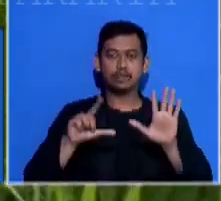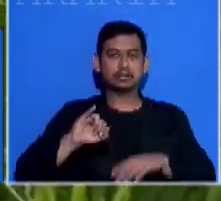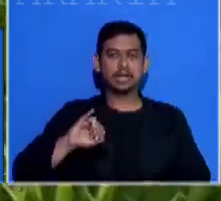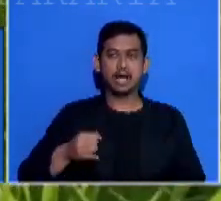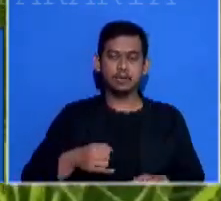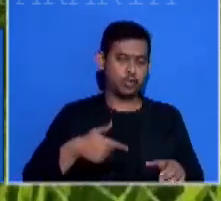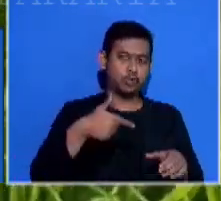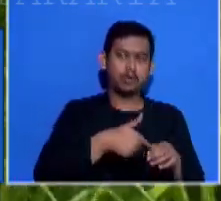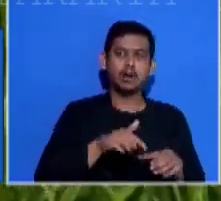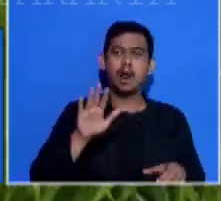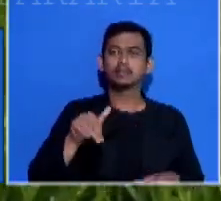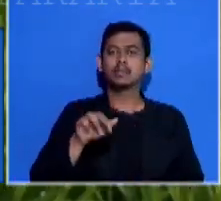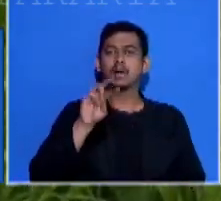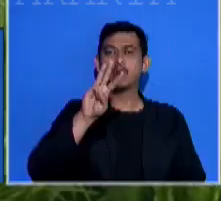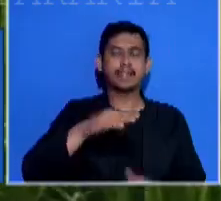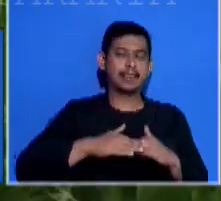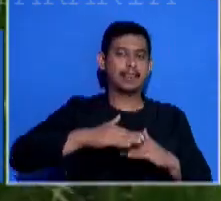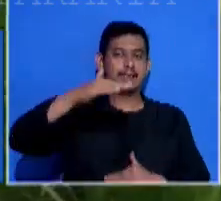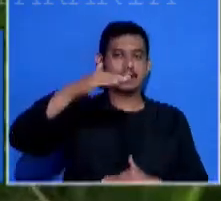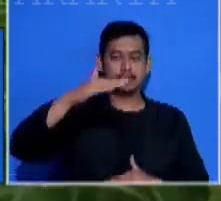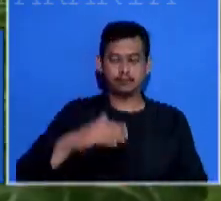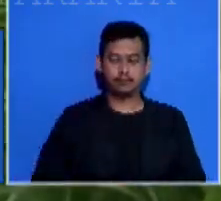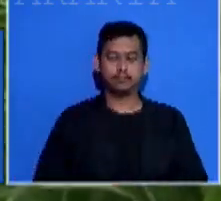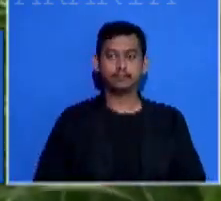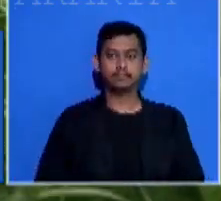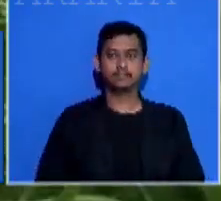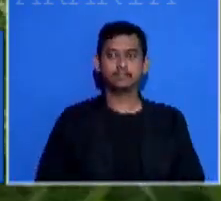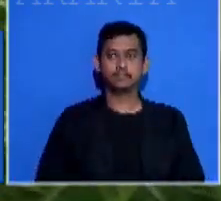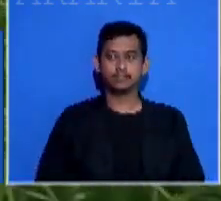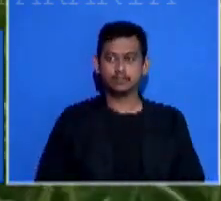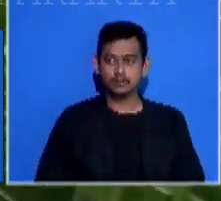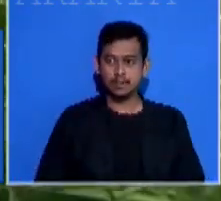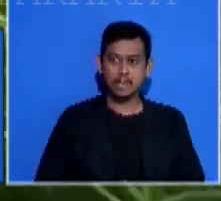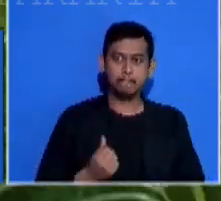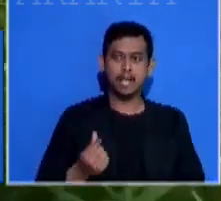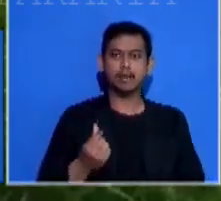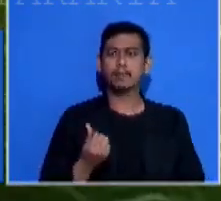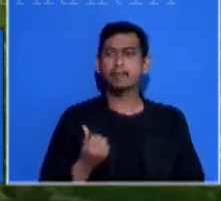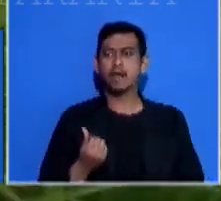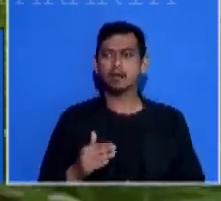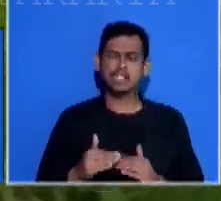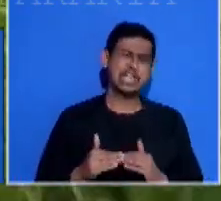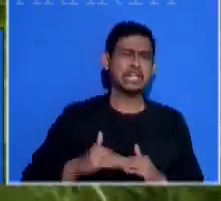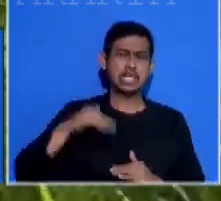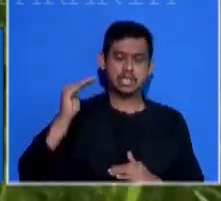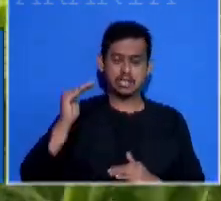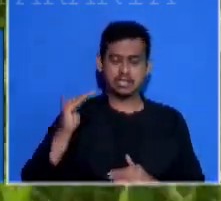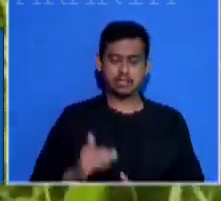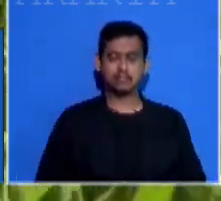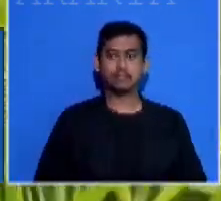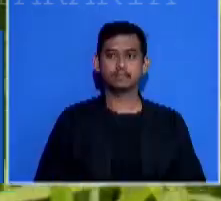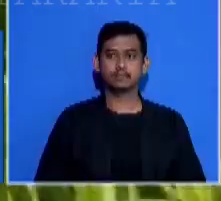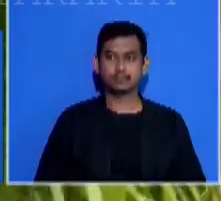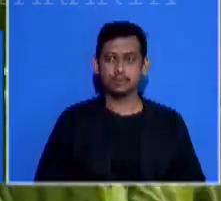mencapai 3,5 liter. Tak hanya harus mengeluarkan biaya lebih untuk membeli bahan bakar diesel, mengeringnya saluran air irigasi